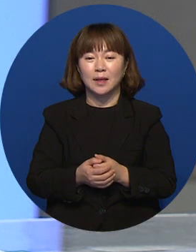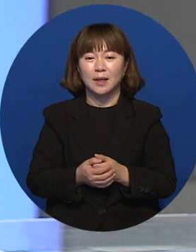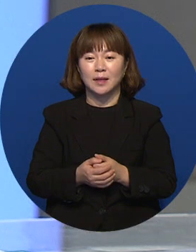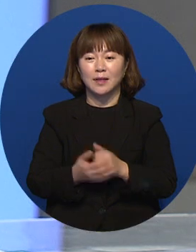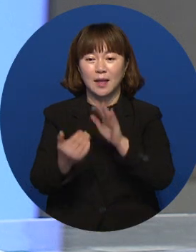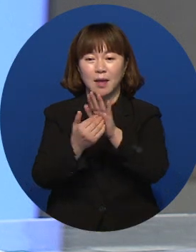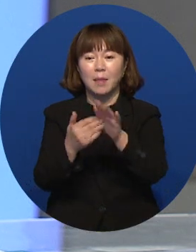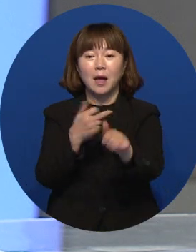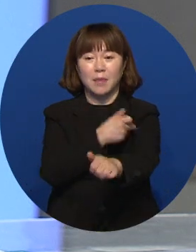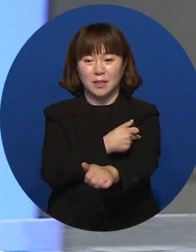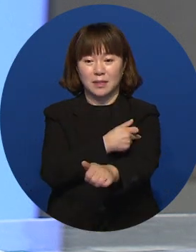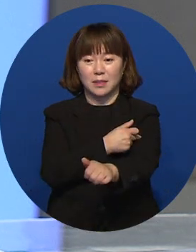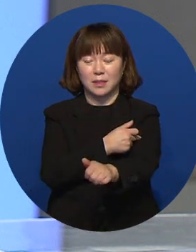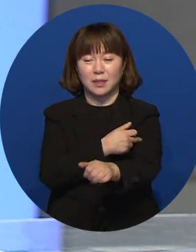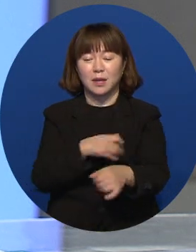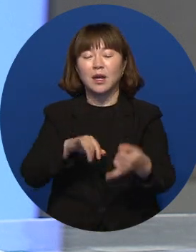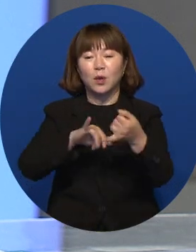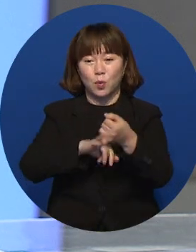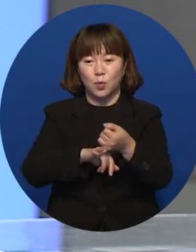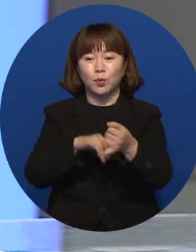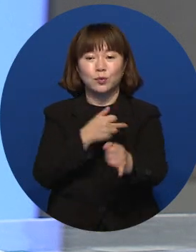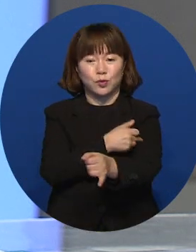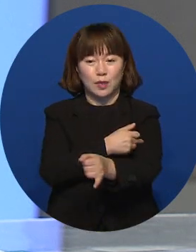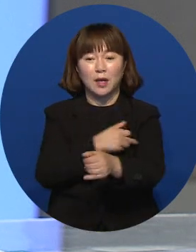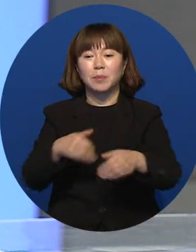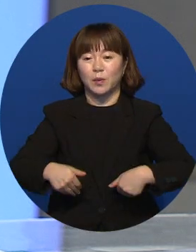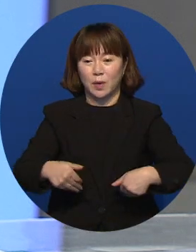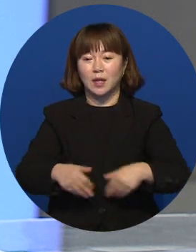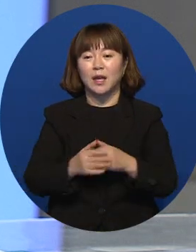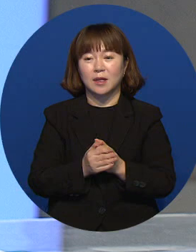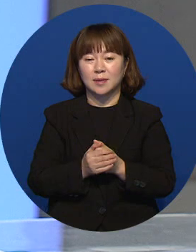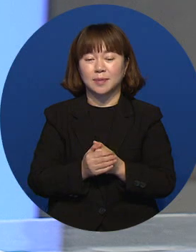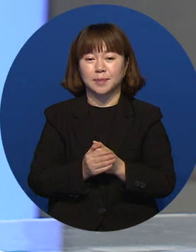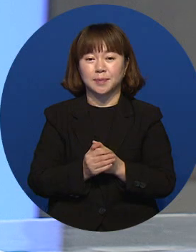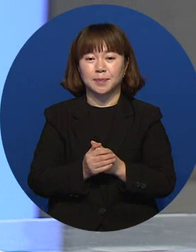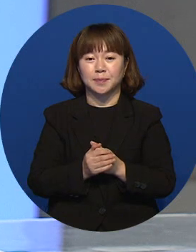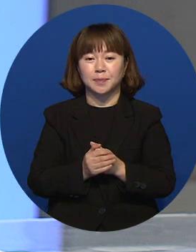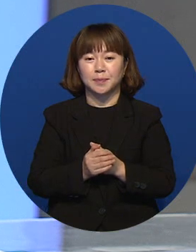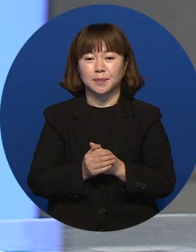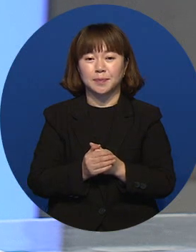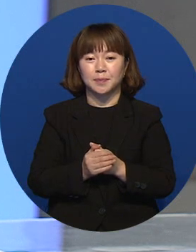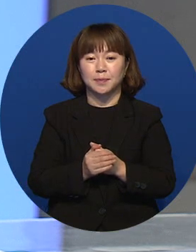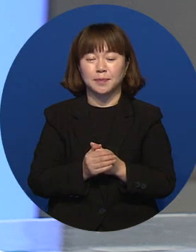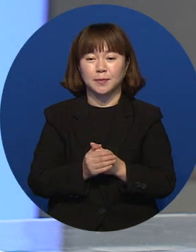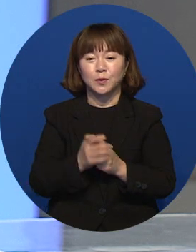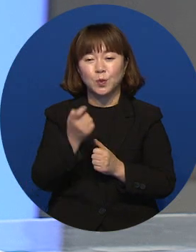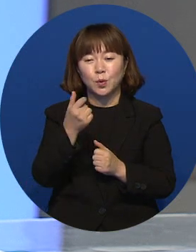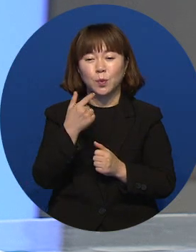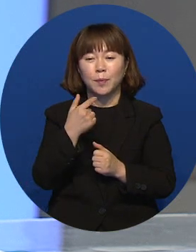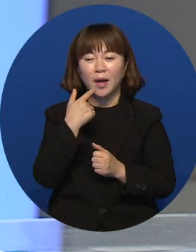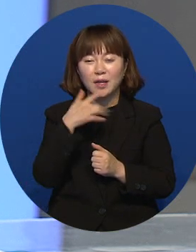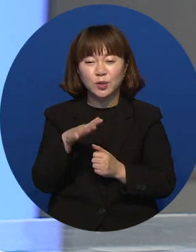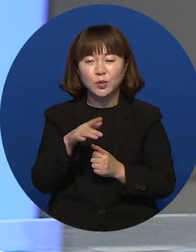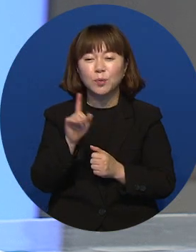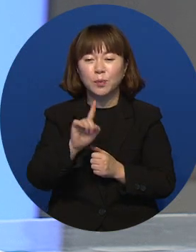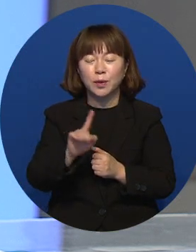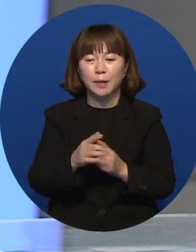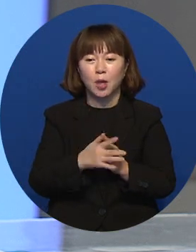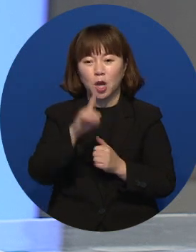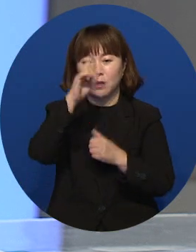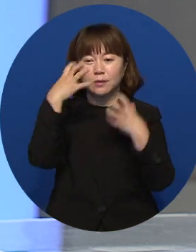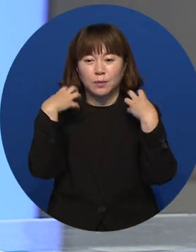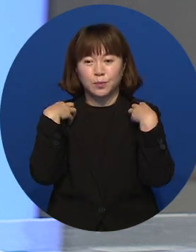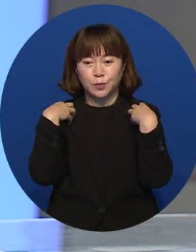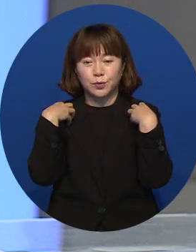일단은 맞아야 된다 예방적인 거기 때문에 본인을 위해서 나오면서 근데 이제 그런 좀 아쉬운 점은 정부가